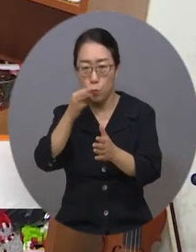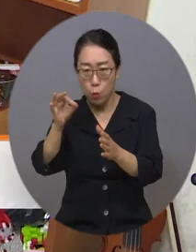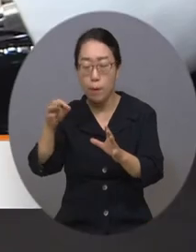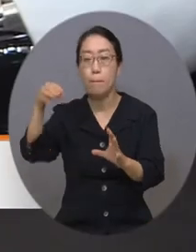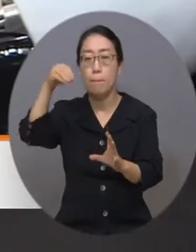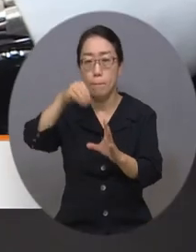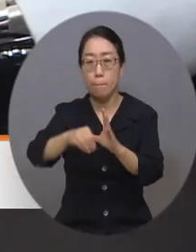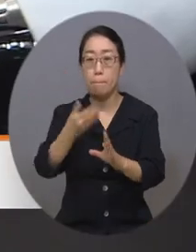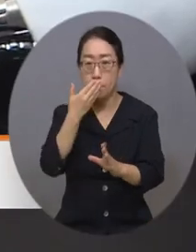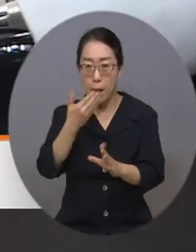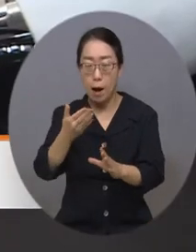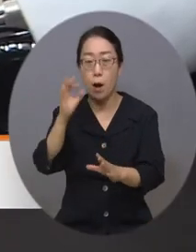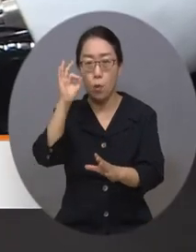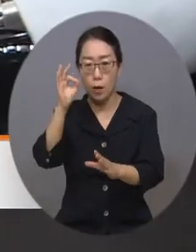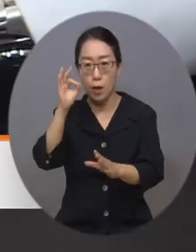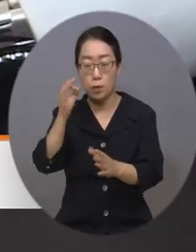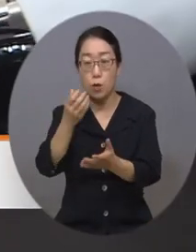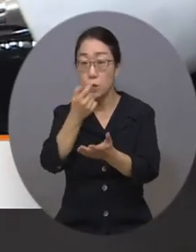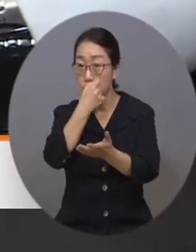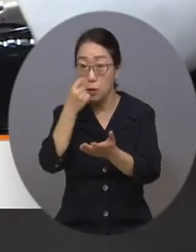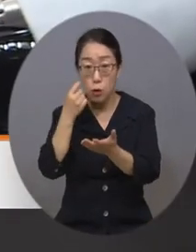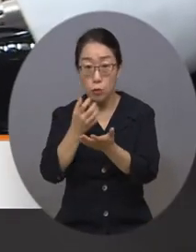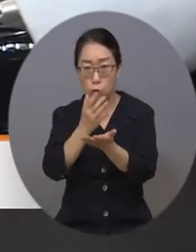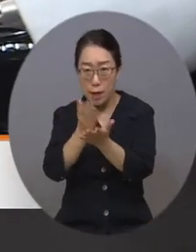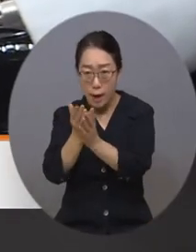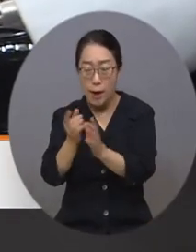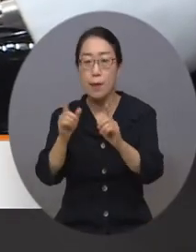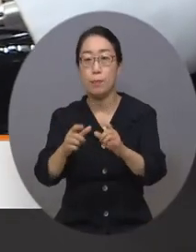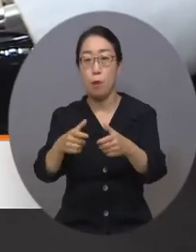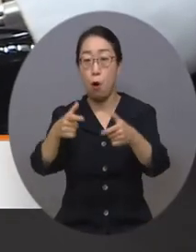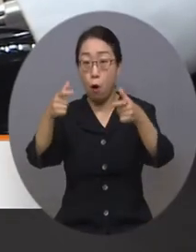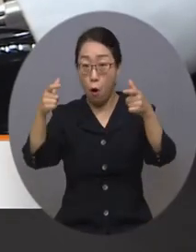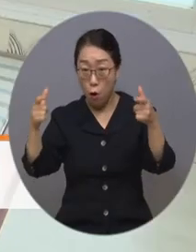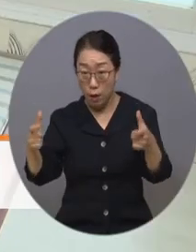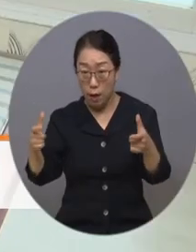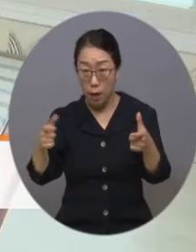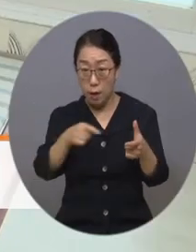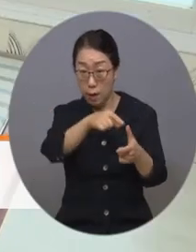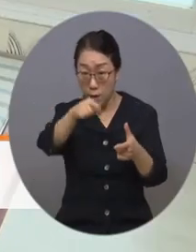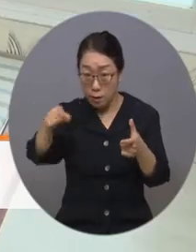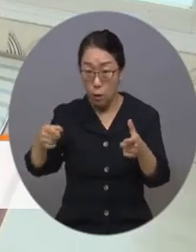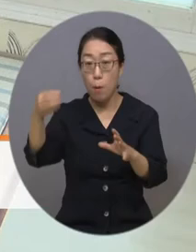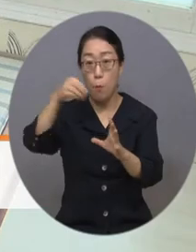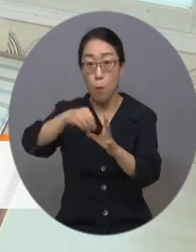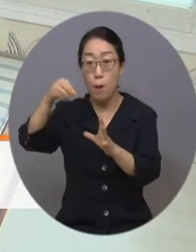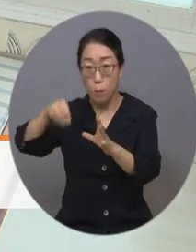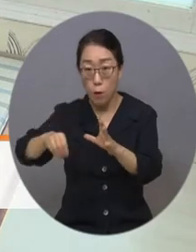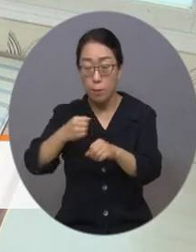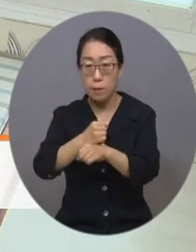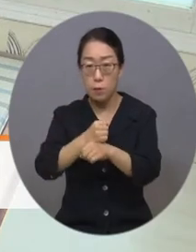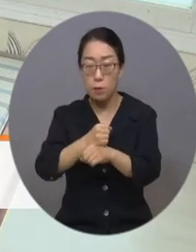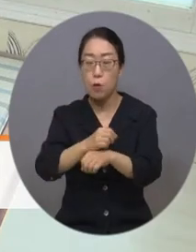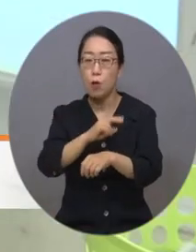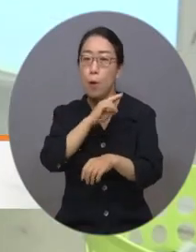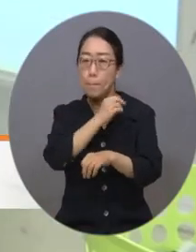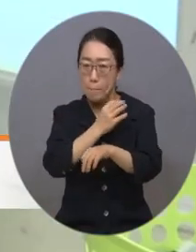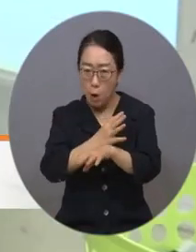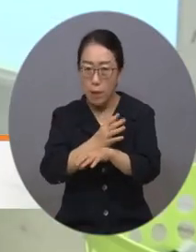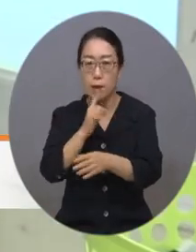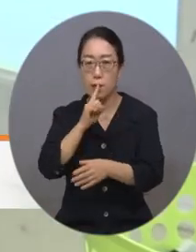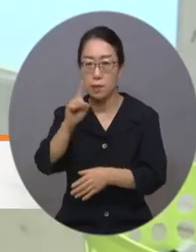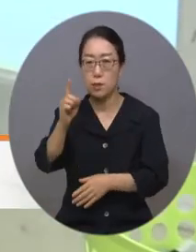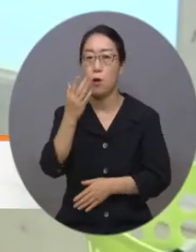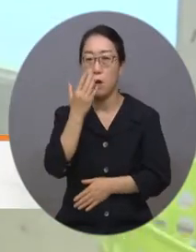증거서류 의 범위를 폭넓게 인정 해 가정폭력 피해를 본 교 보증한 신청자에 편의를 높일 수 있는